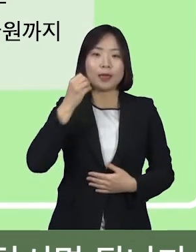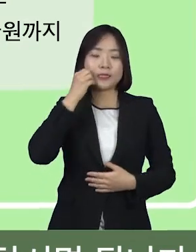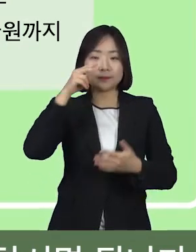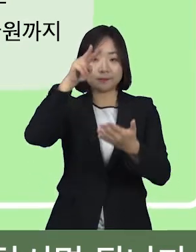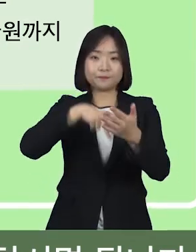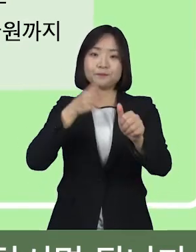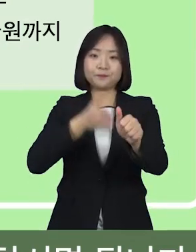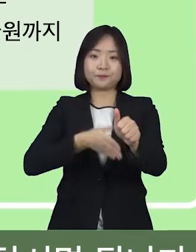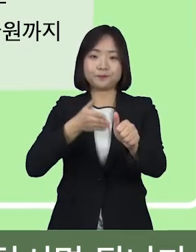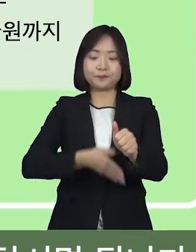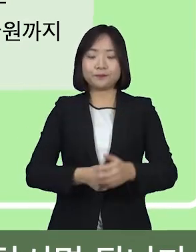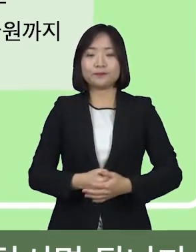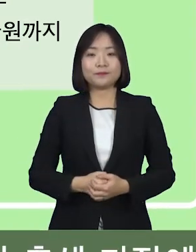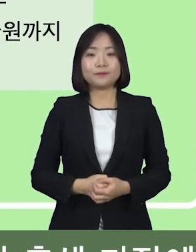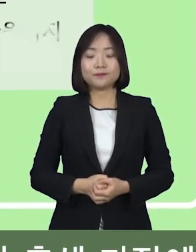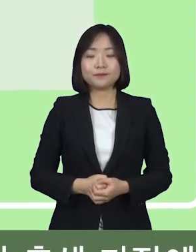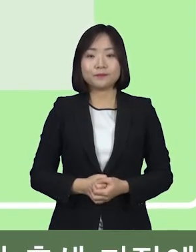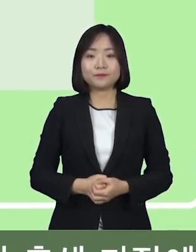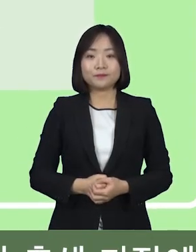됩니다.